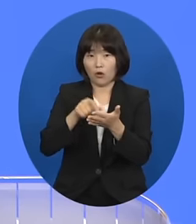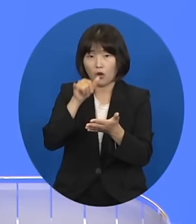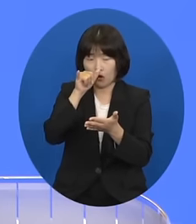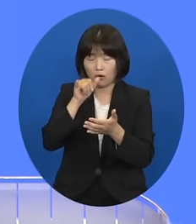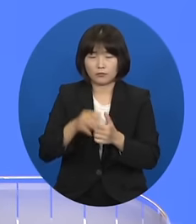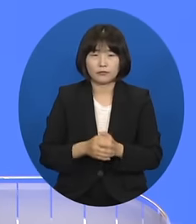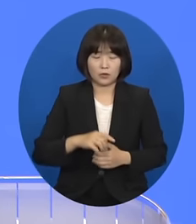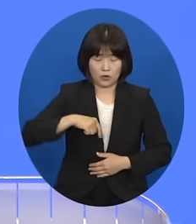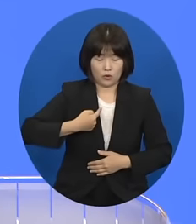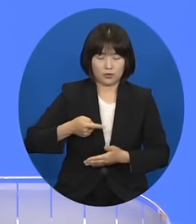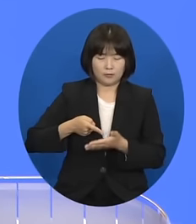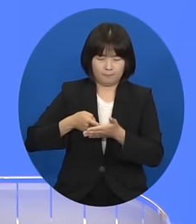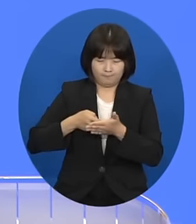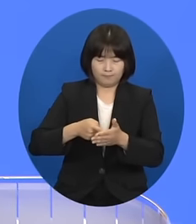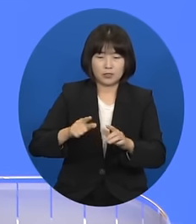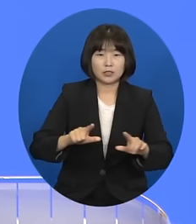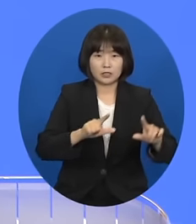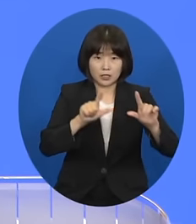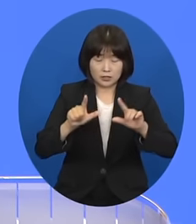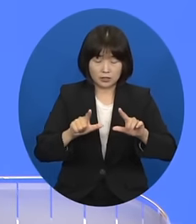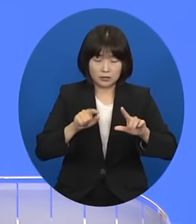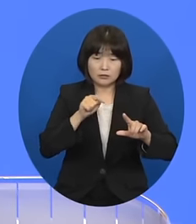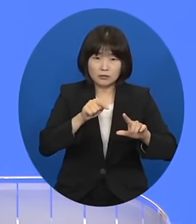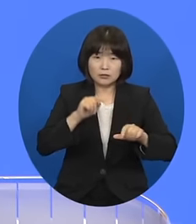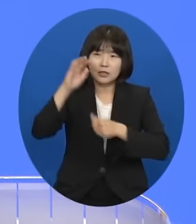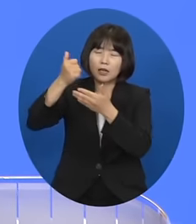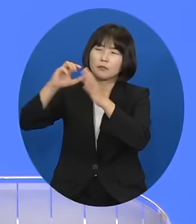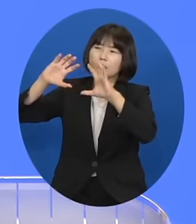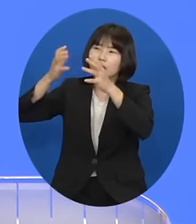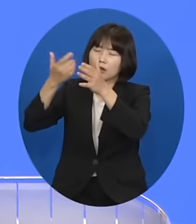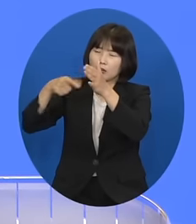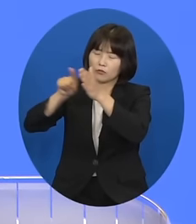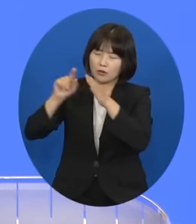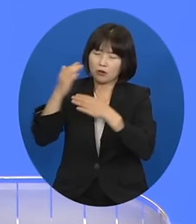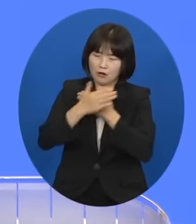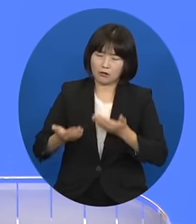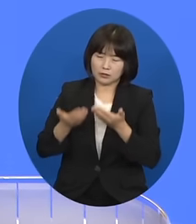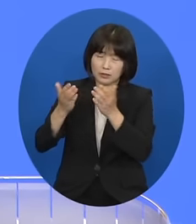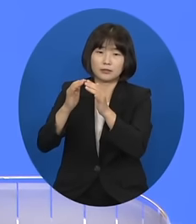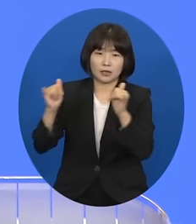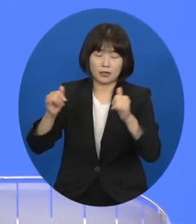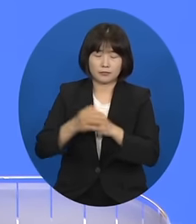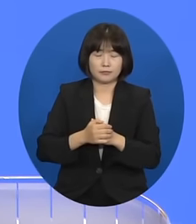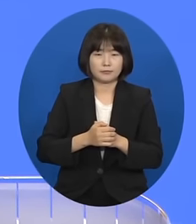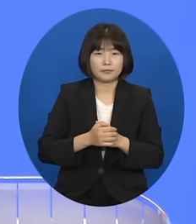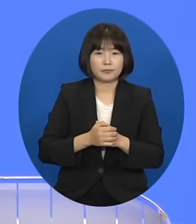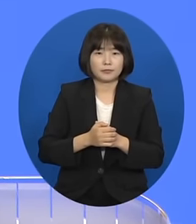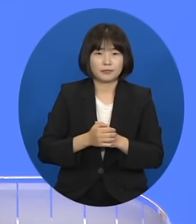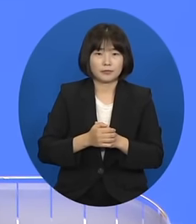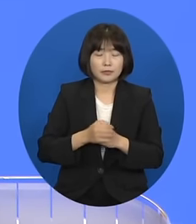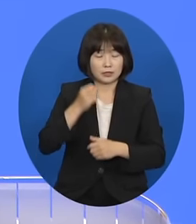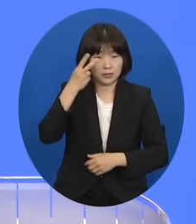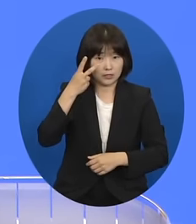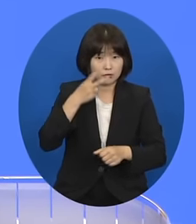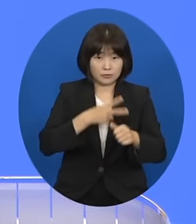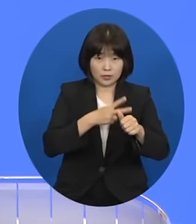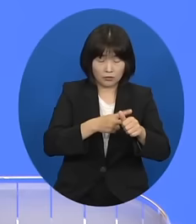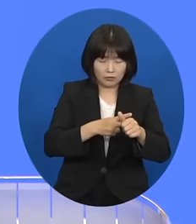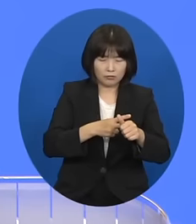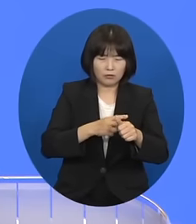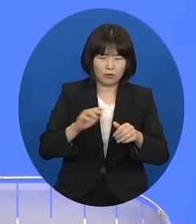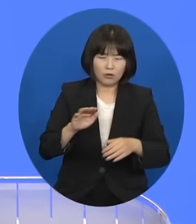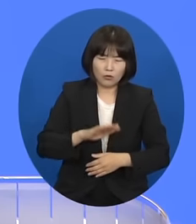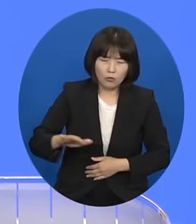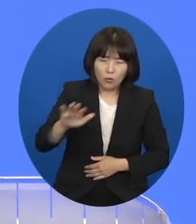독신은 하나님 나라를 위해서 헌신한 사람들이에요. 사도 바울이 고린도전서 7장에서 모두 나와 같이 되기를 원한다고 얘기를